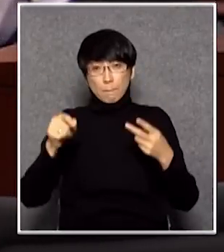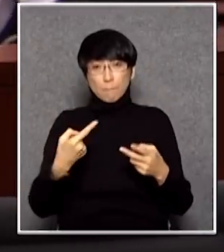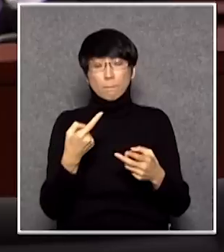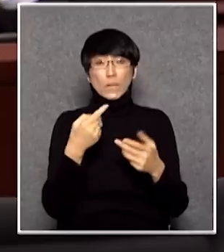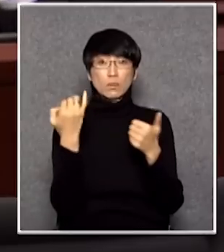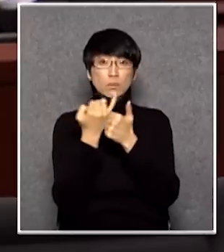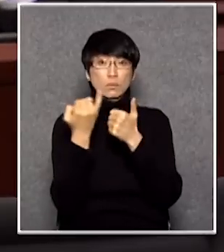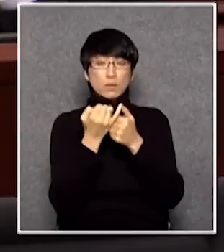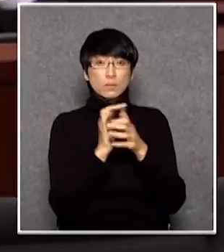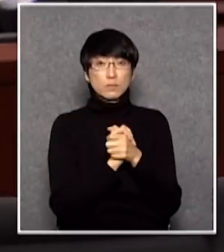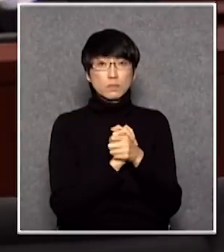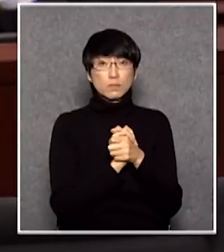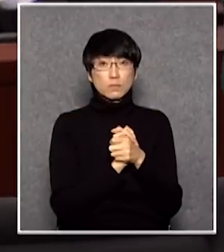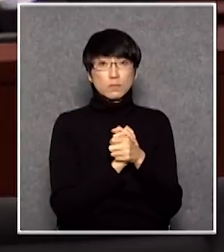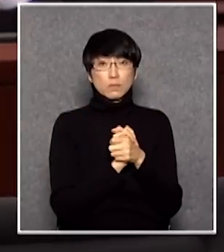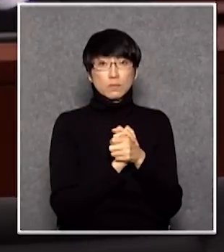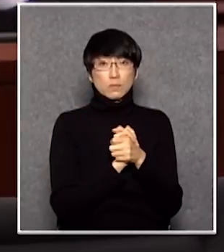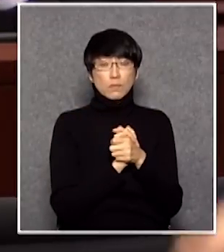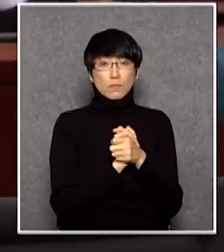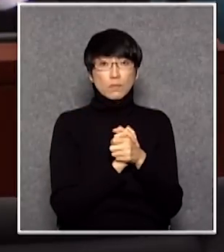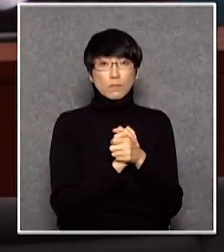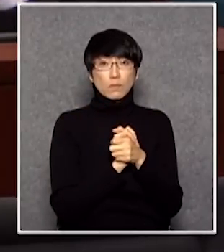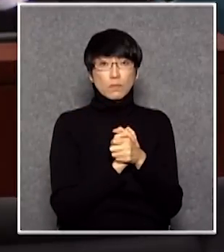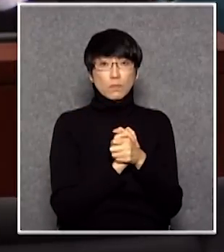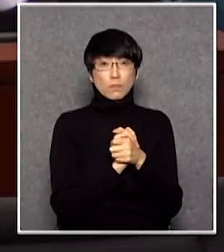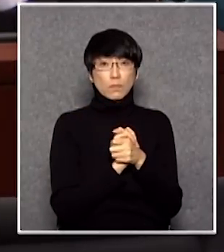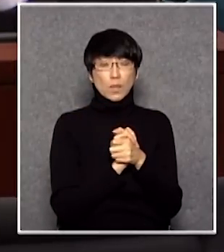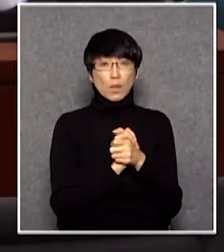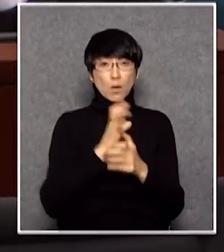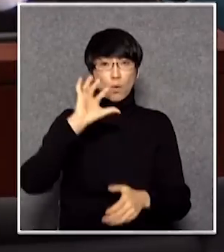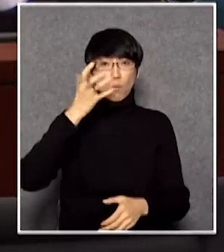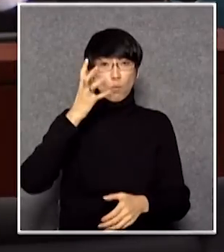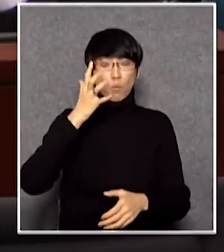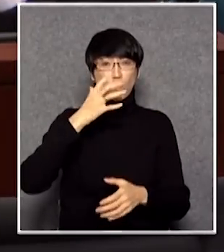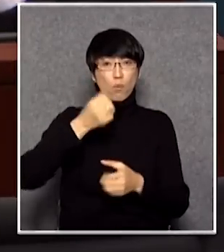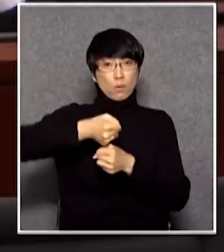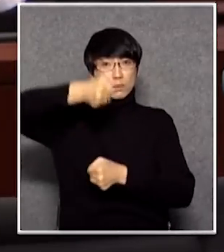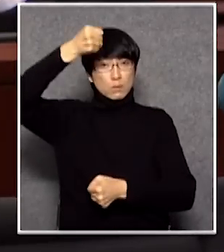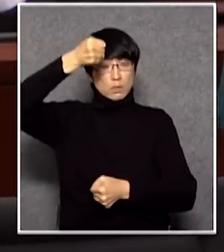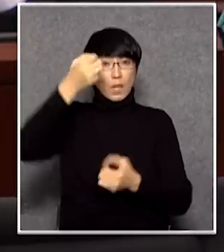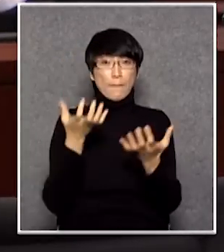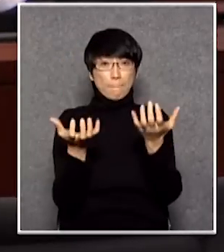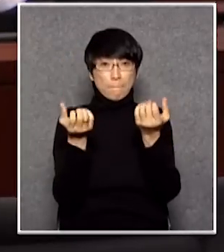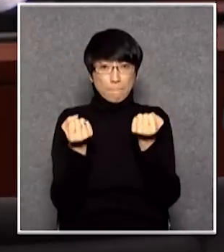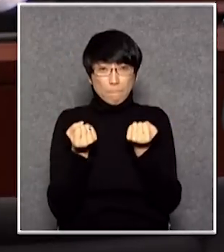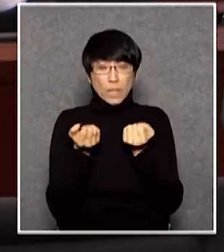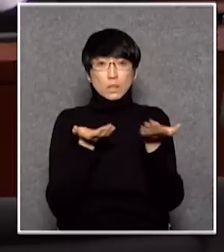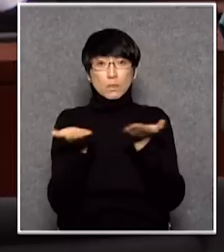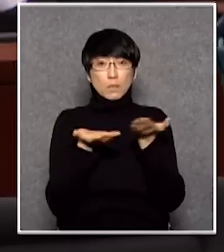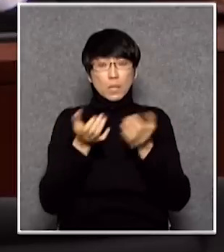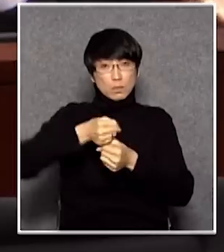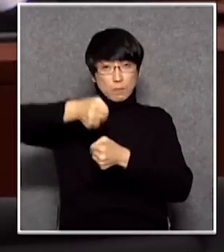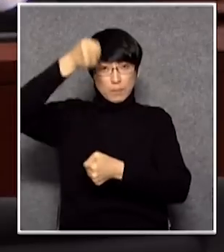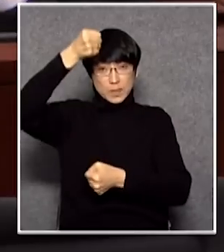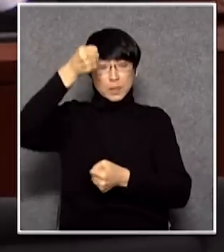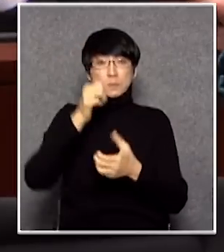，OK？ 甚至有啲咩黃遮啊，擺啲咁嘅遮啊，咩畢業典禮啊，掛住嗰啲遮啊 ，OK？